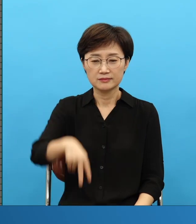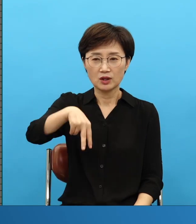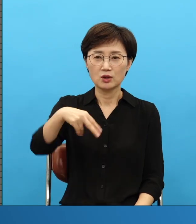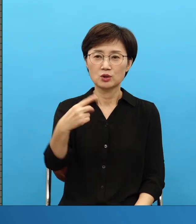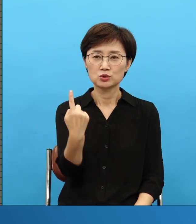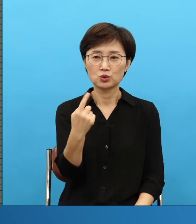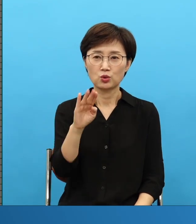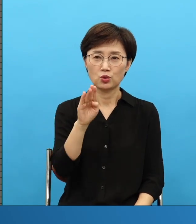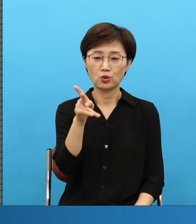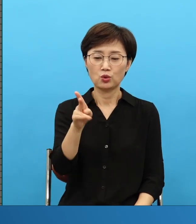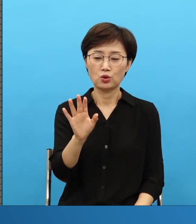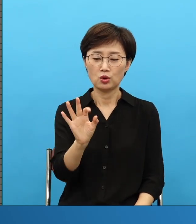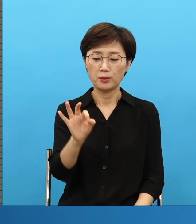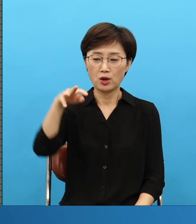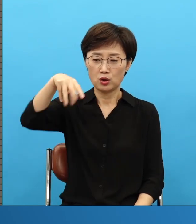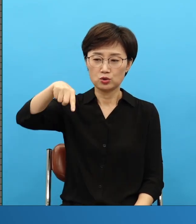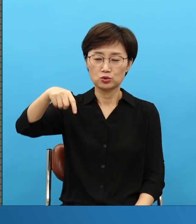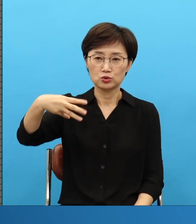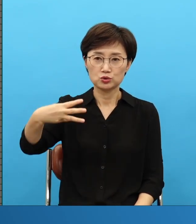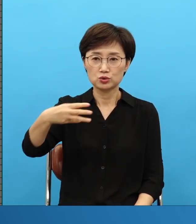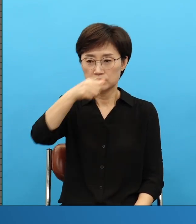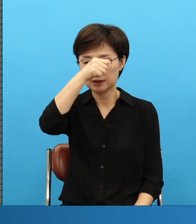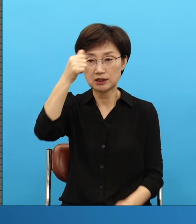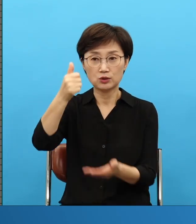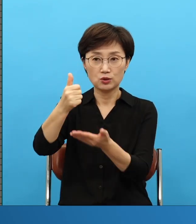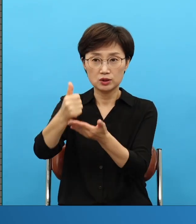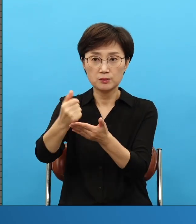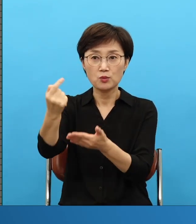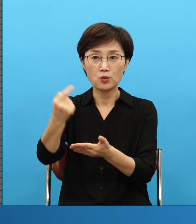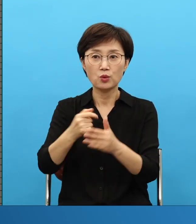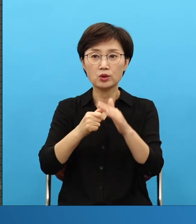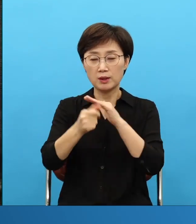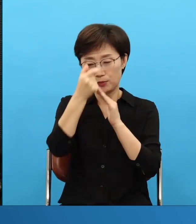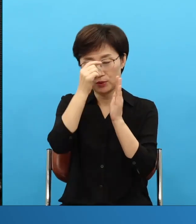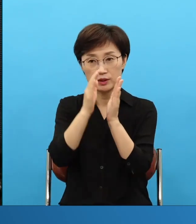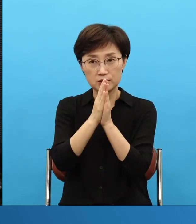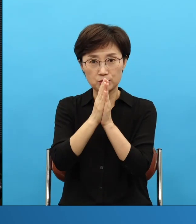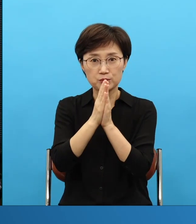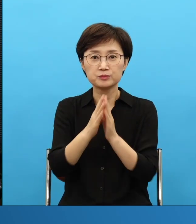소병출 장로님 기도해 주시겠습니다. Elder So Byung-chul would pray for us at this time.